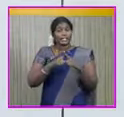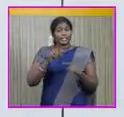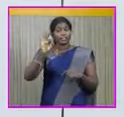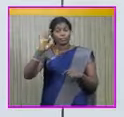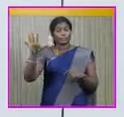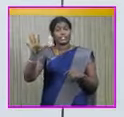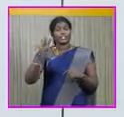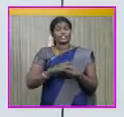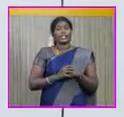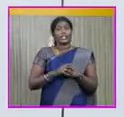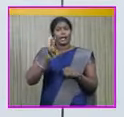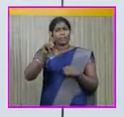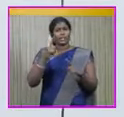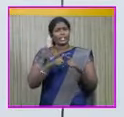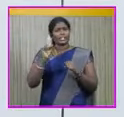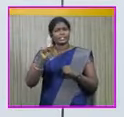2 எக்ஸ் என்னவாக இருக்கும்?